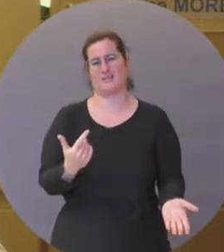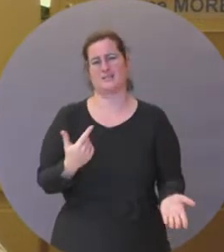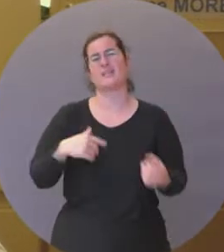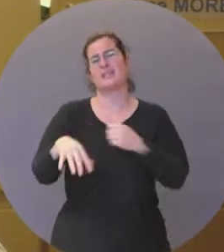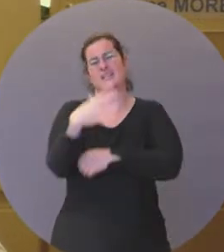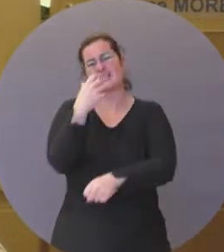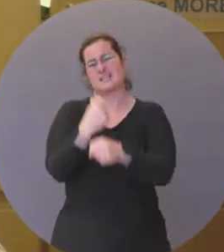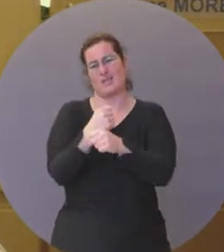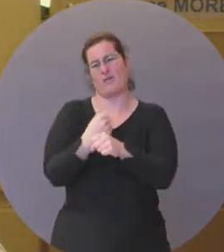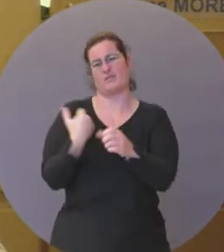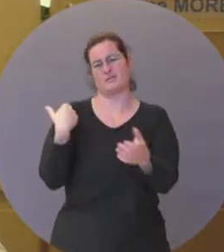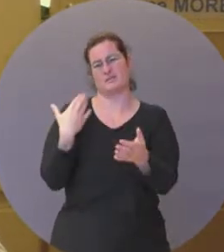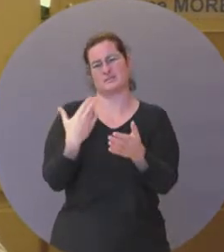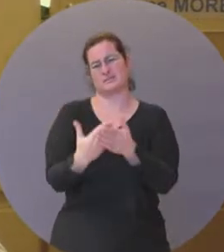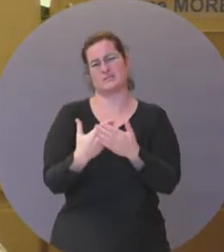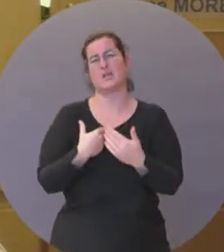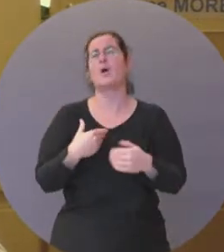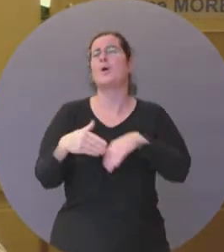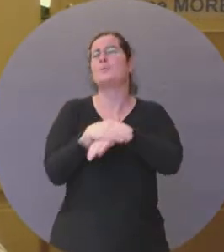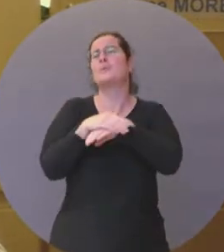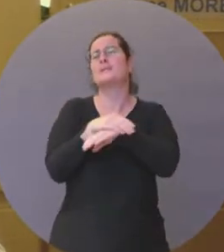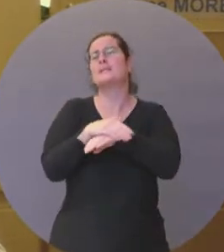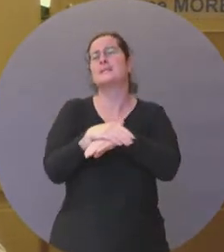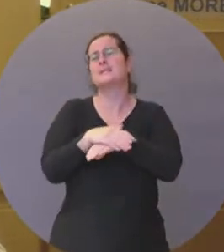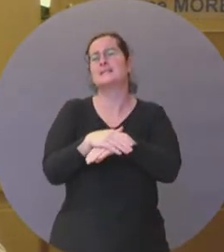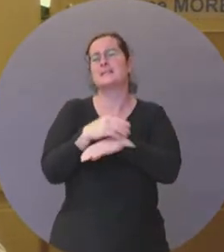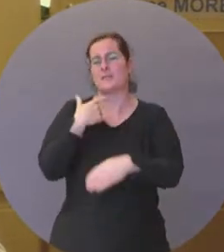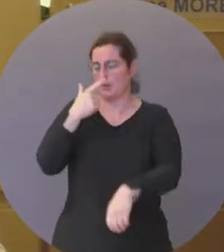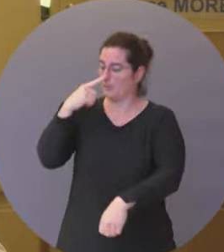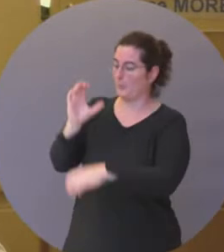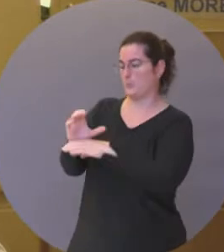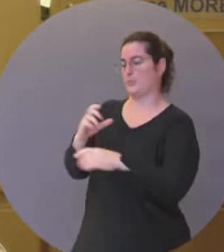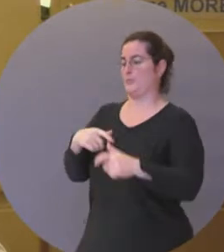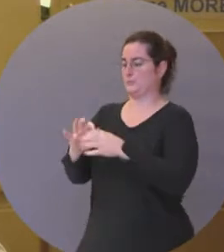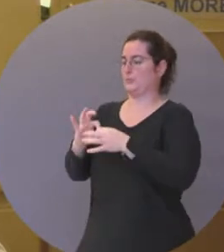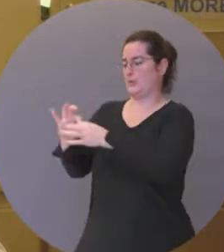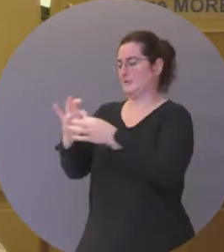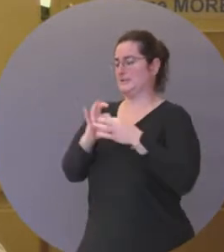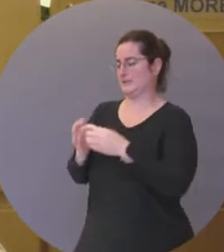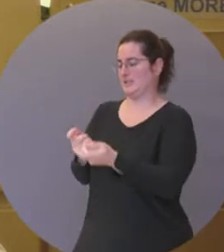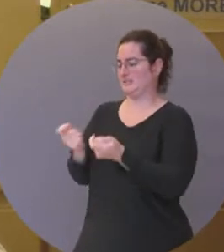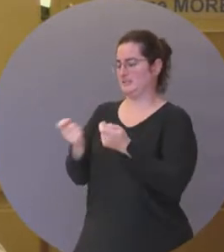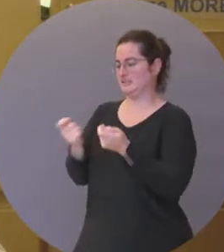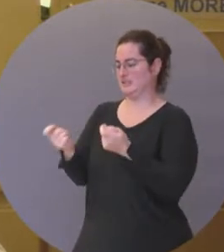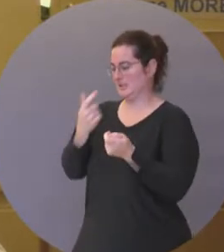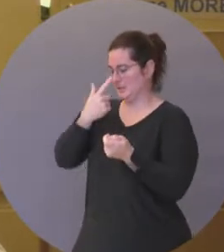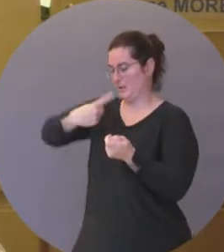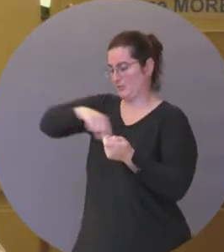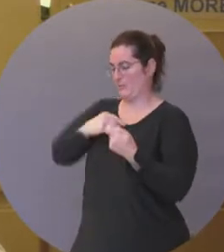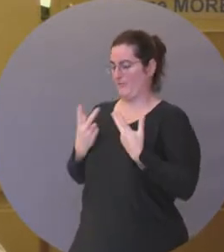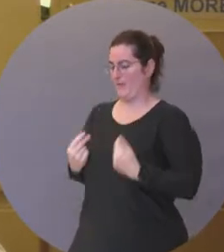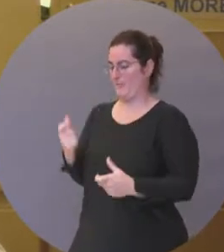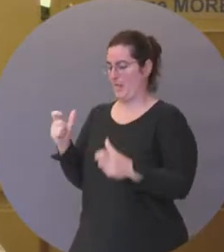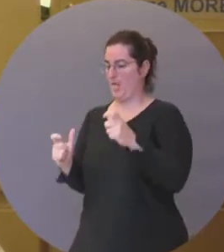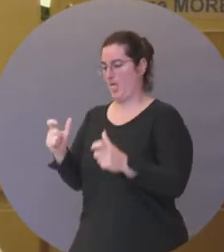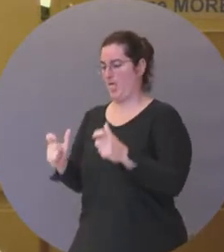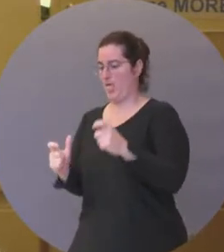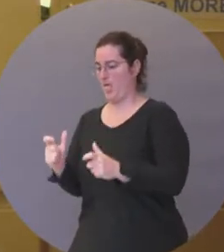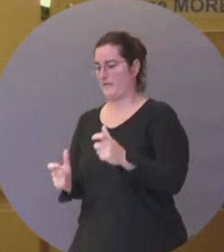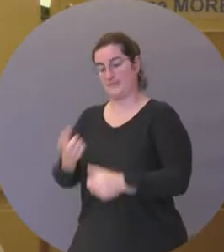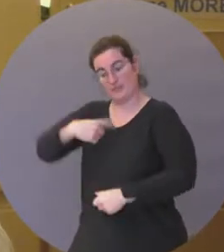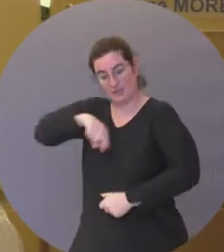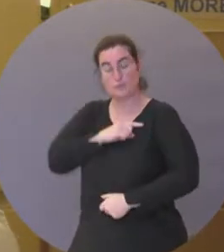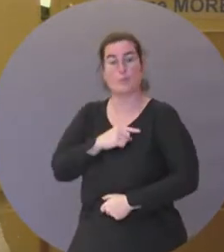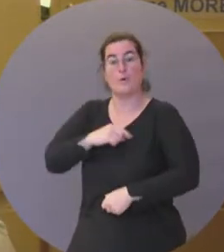ans progressivement les politiques dédiées à l'encontre des collectivités locales vise à nous affaiblir pour nous ôter notre capacité à agir